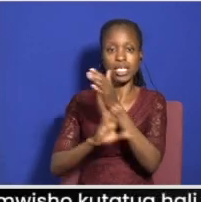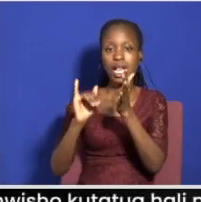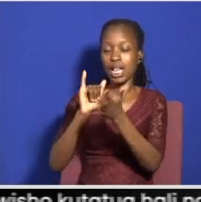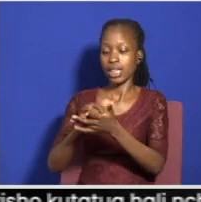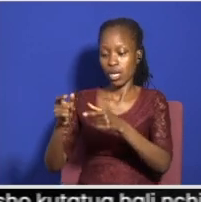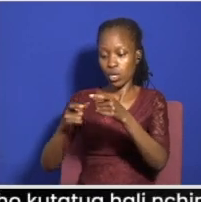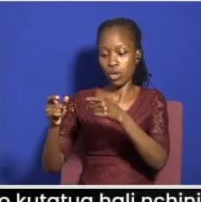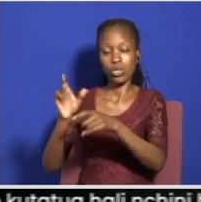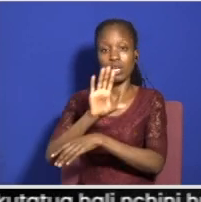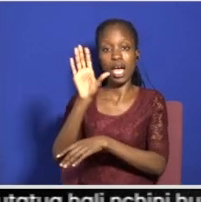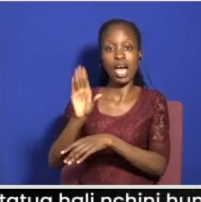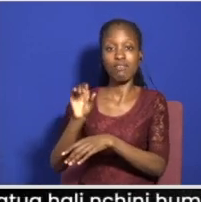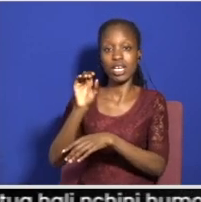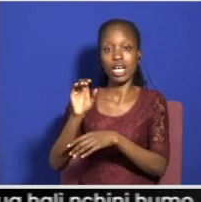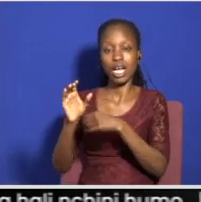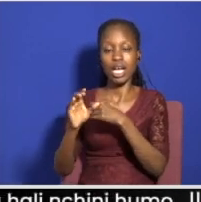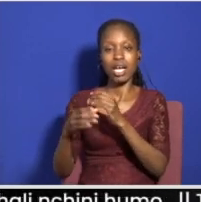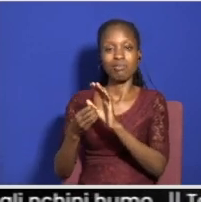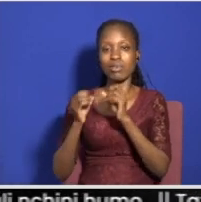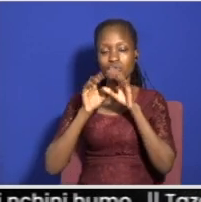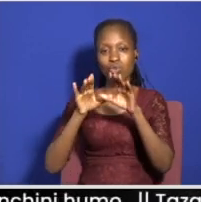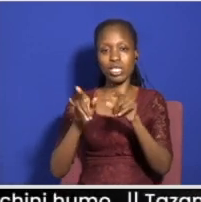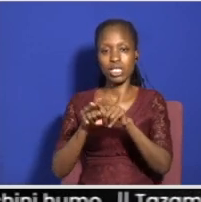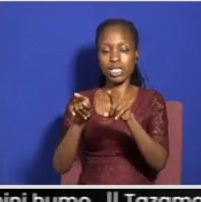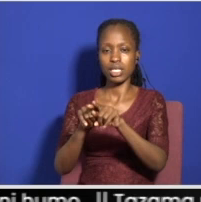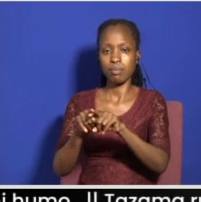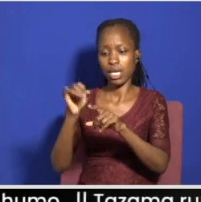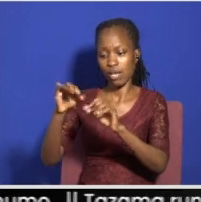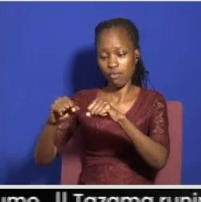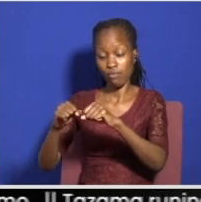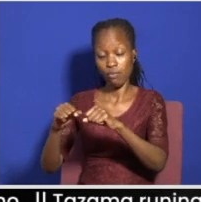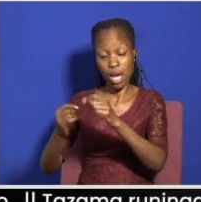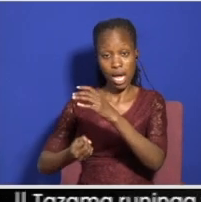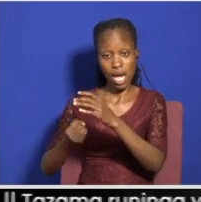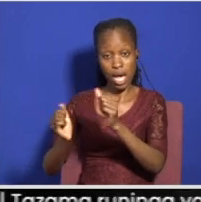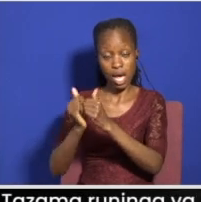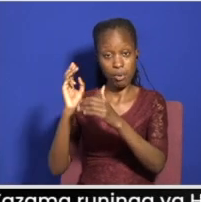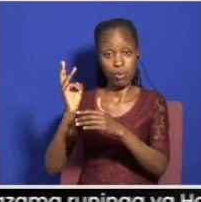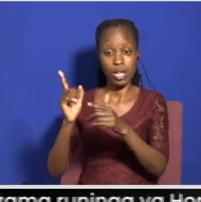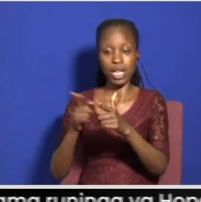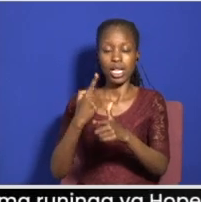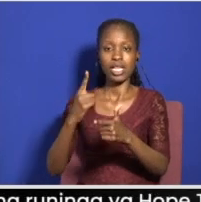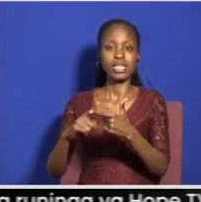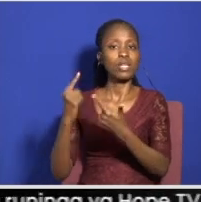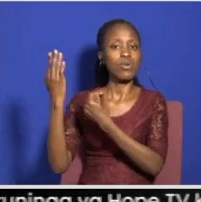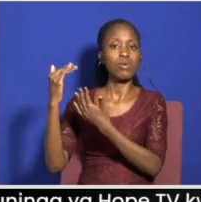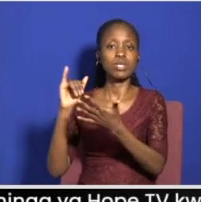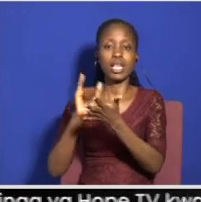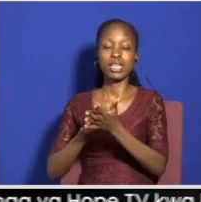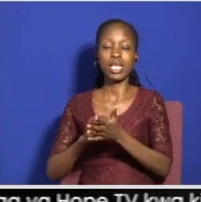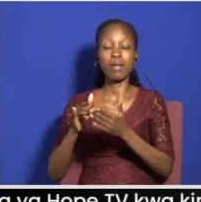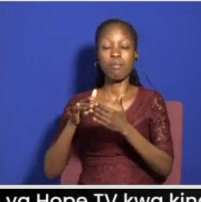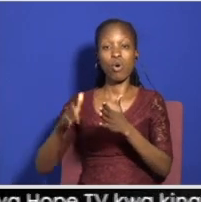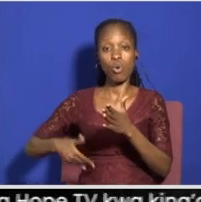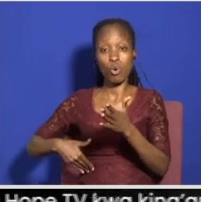kote Afrika. Sasa baadhi ya faida ya ofisi hii iwapo kubaliano hili basi litaweza kutekelezwa ni bila shaka matarajio ya ajira kwa Kenya